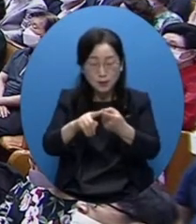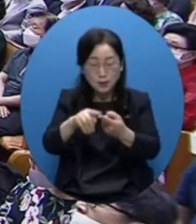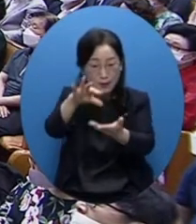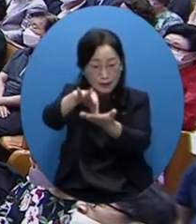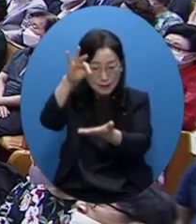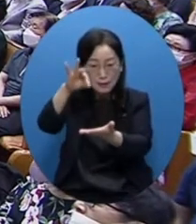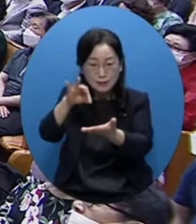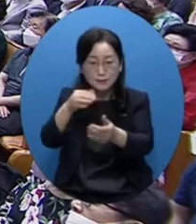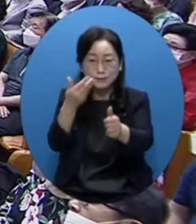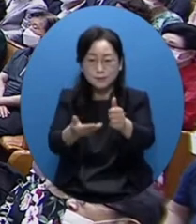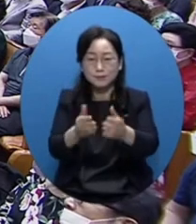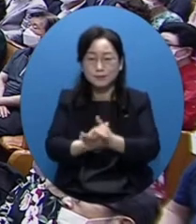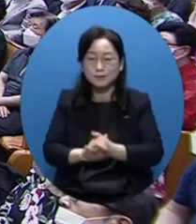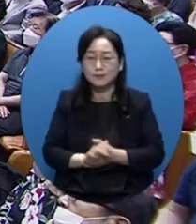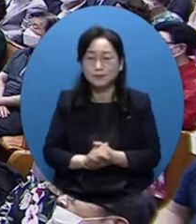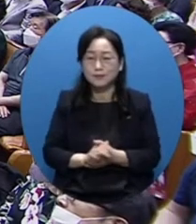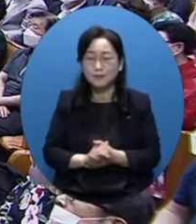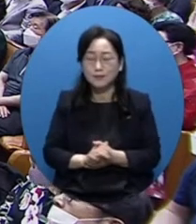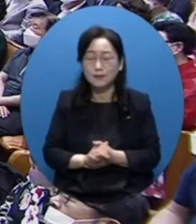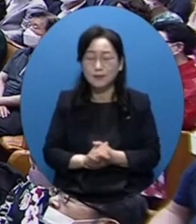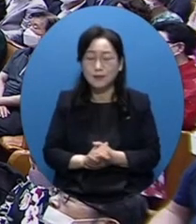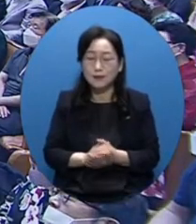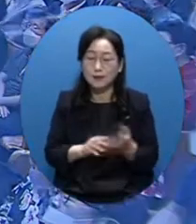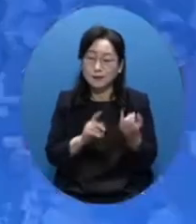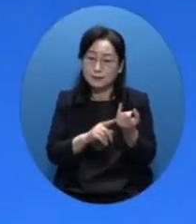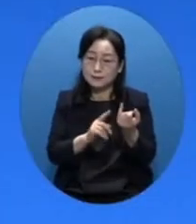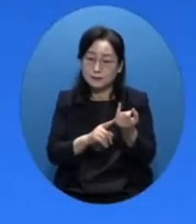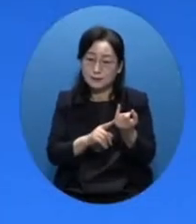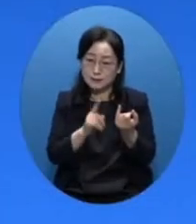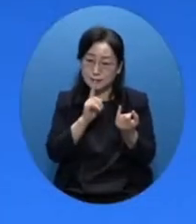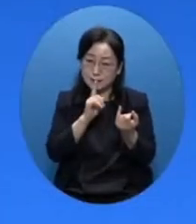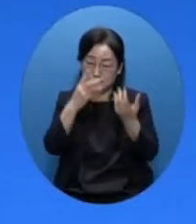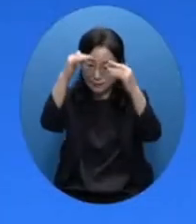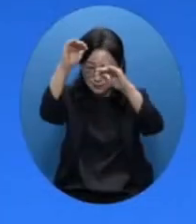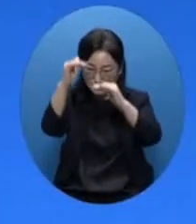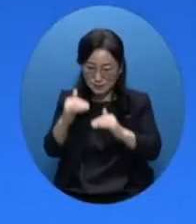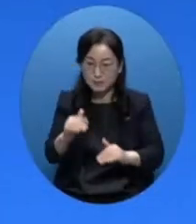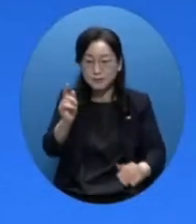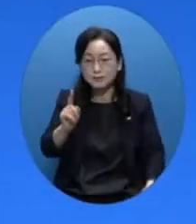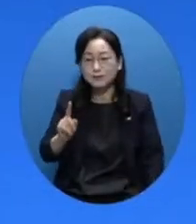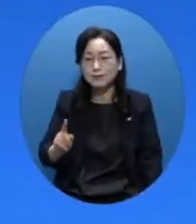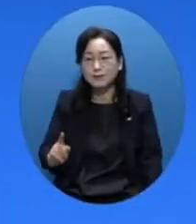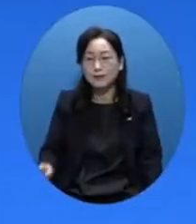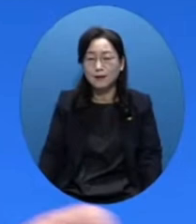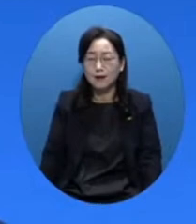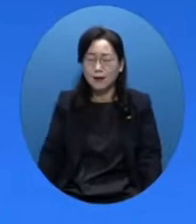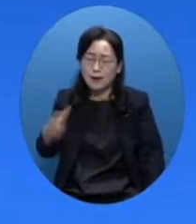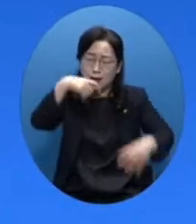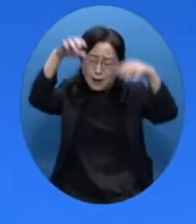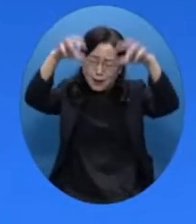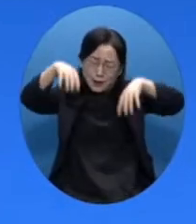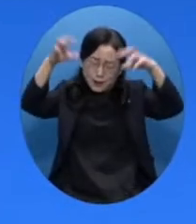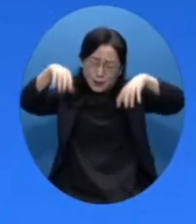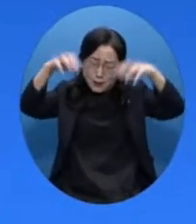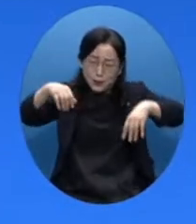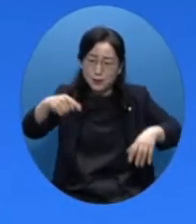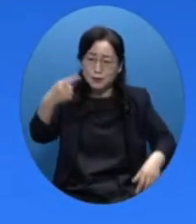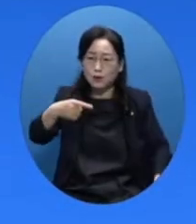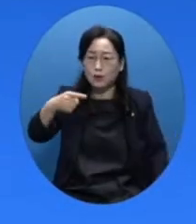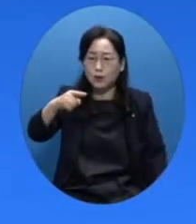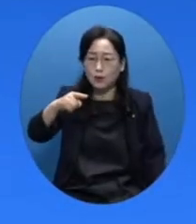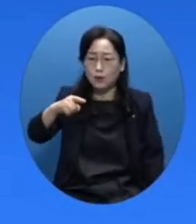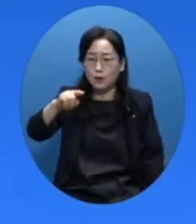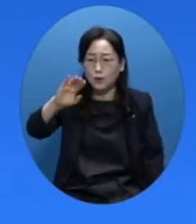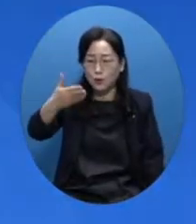같고요 이렇게 그 이야기가 시작됩니다 장마 비가 퍼붓던 초 백 이십 년 7월